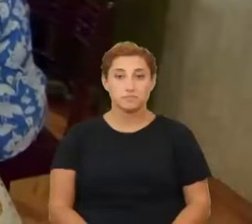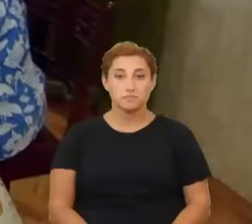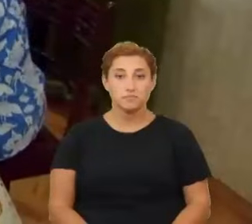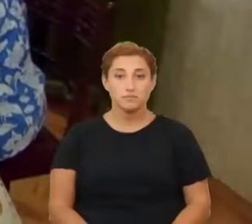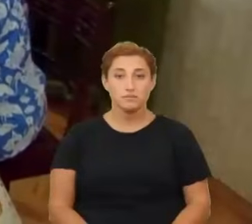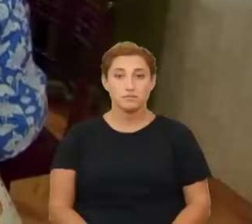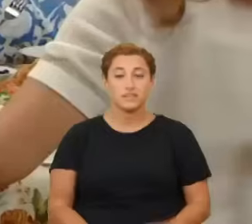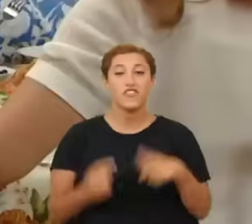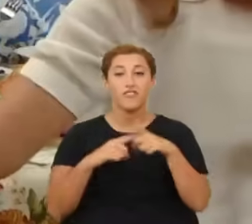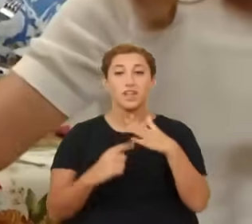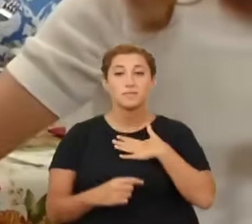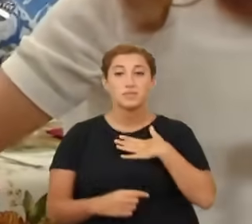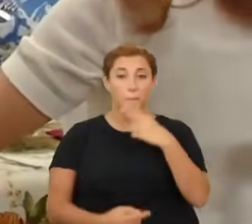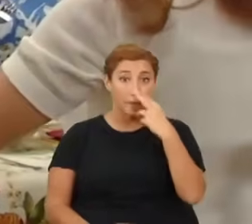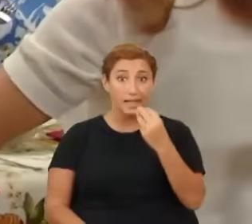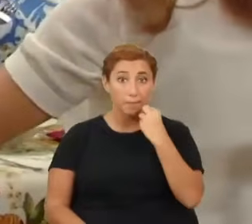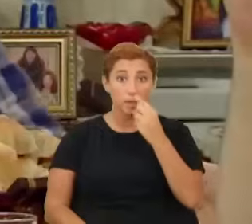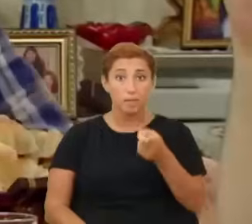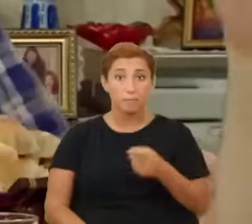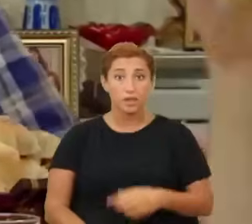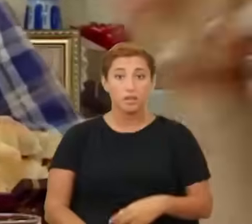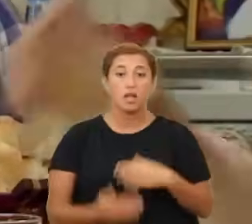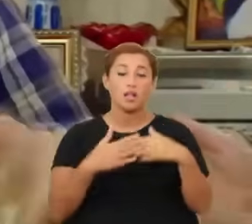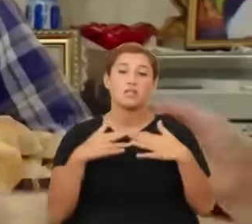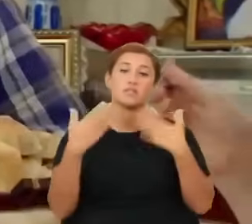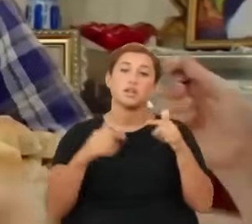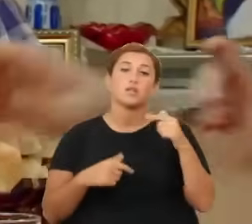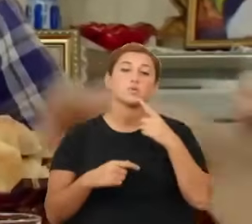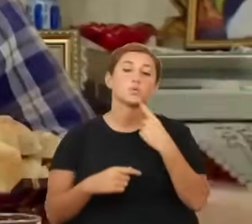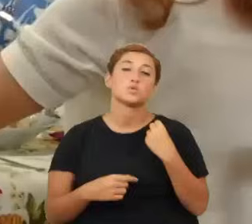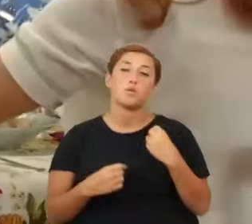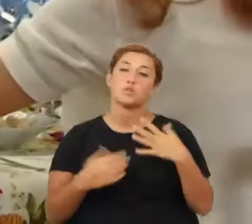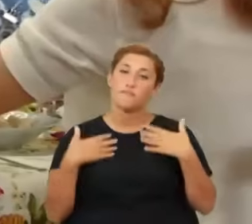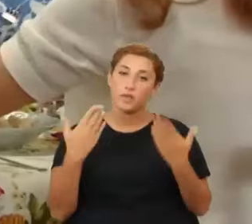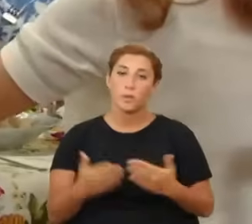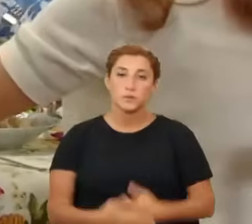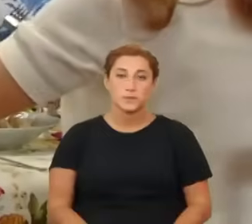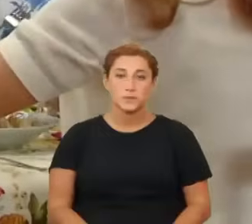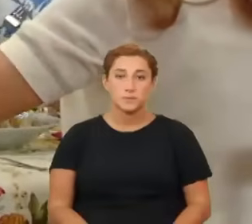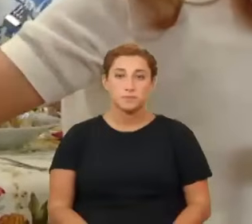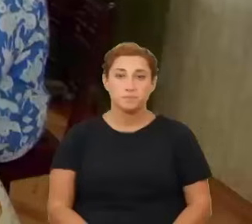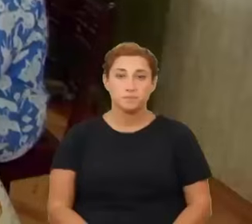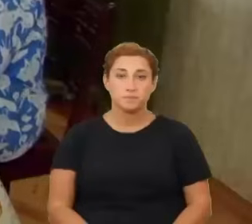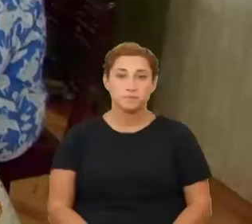Daimi. Fehmi'ciğim, beğendin mi yemeği? Eline sağlık Rukiye, çok güzel olmuş ya. Afiyet